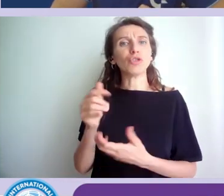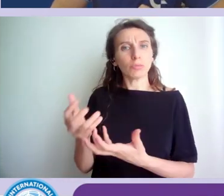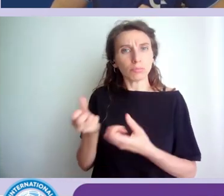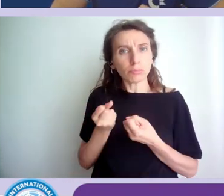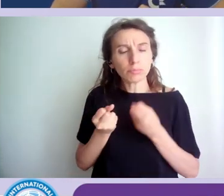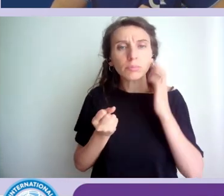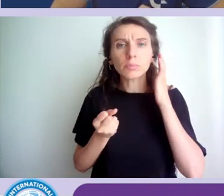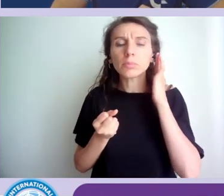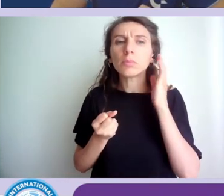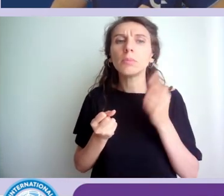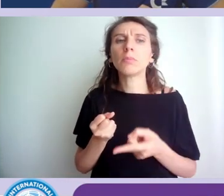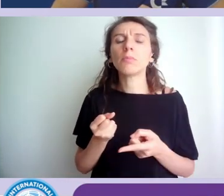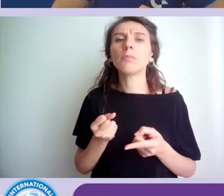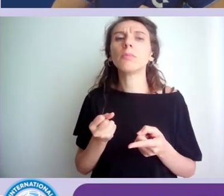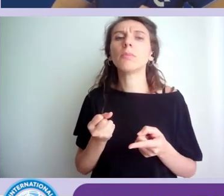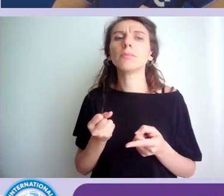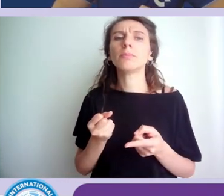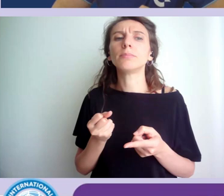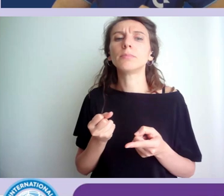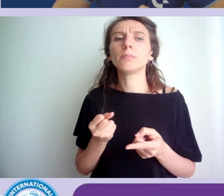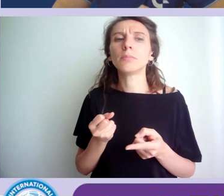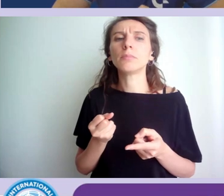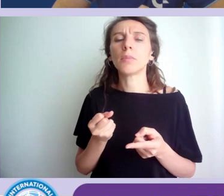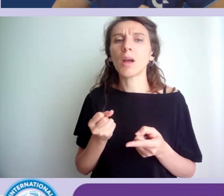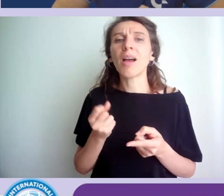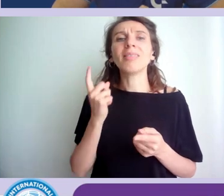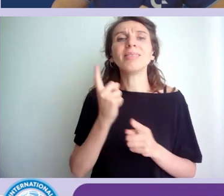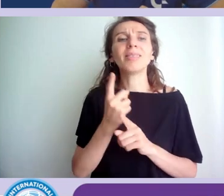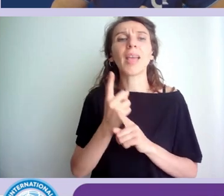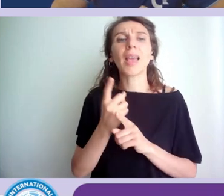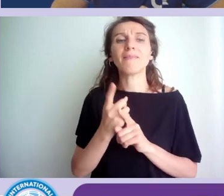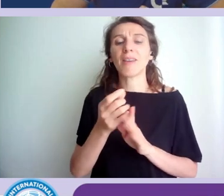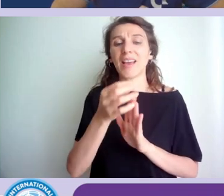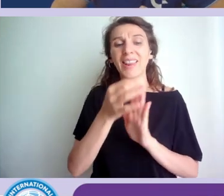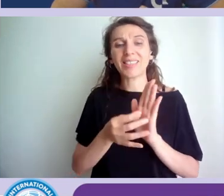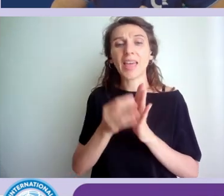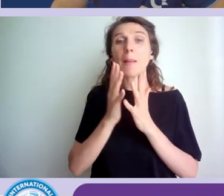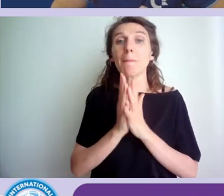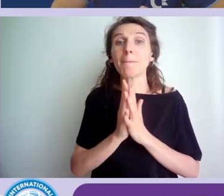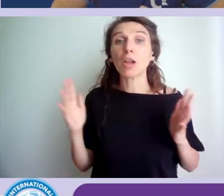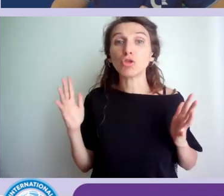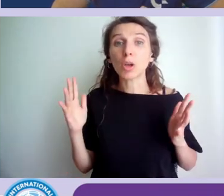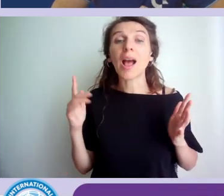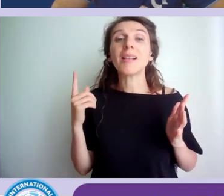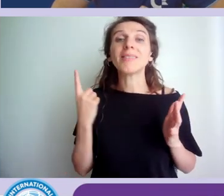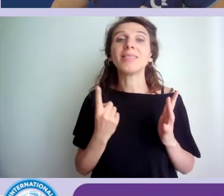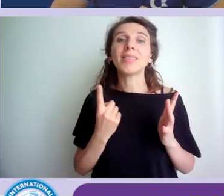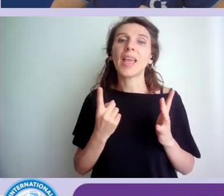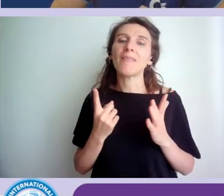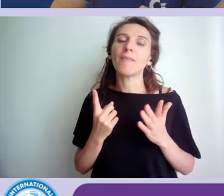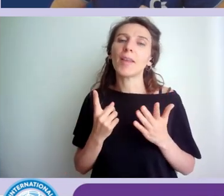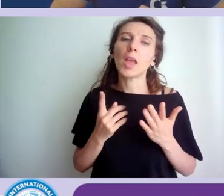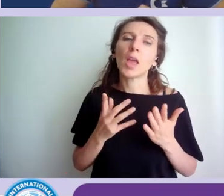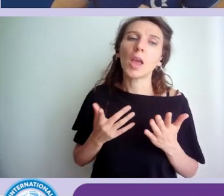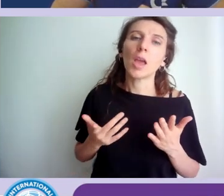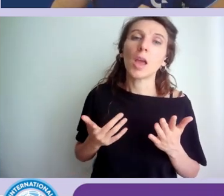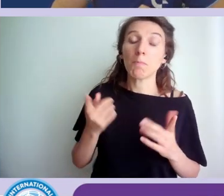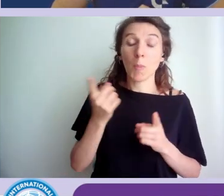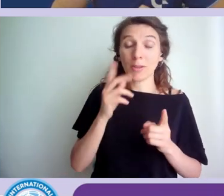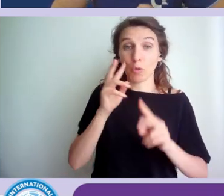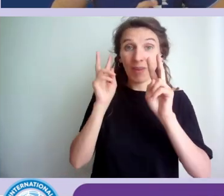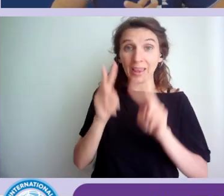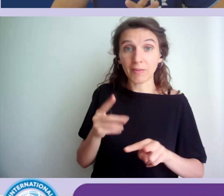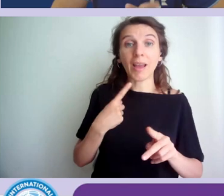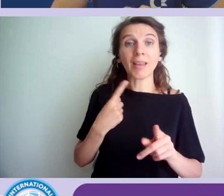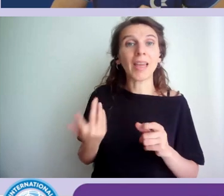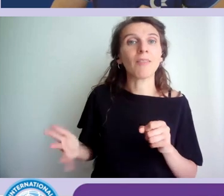che comunque ho soddisfatto la maggior parte dei criteri oggetto di verifica e